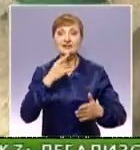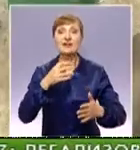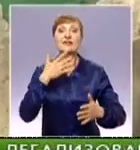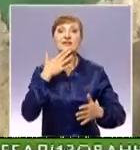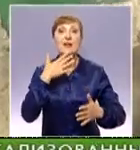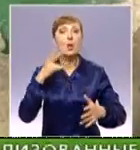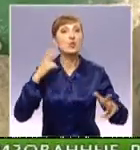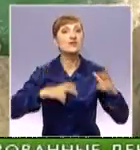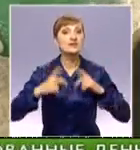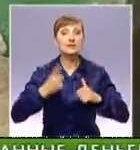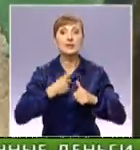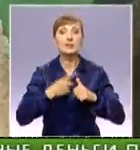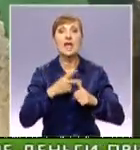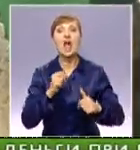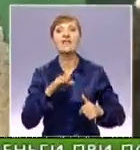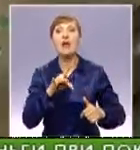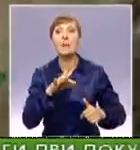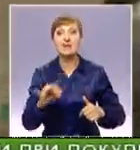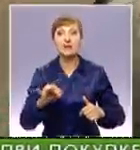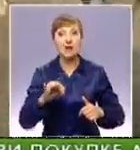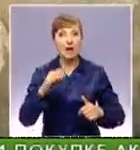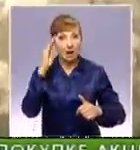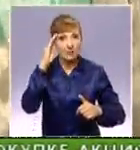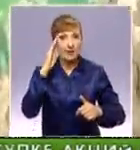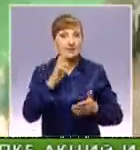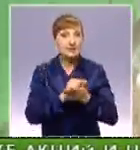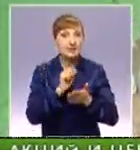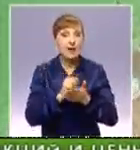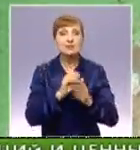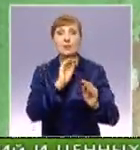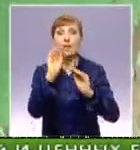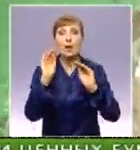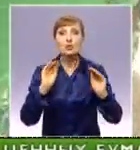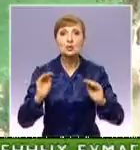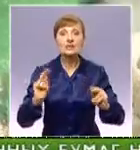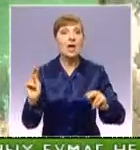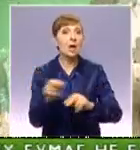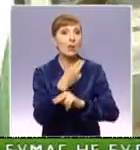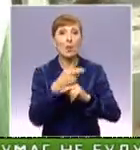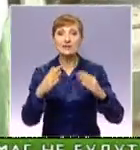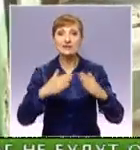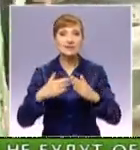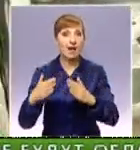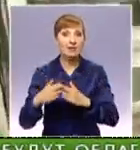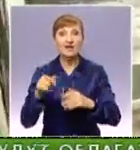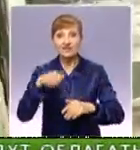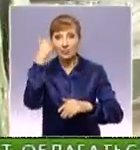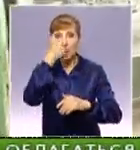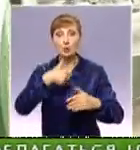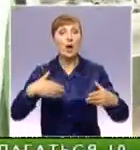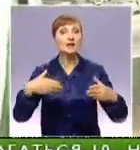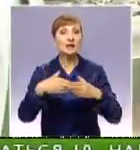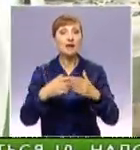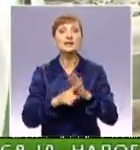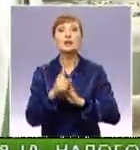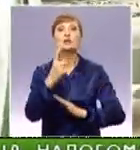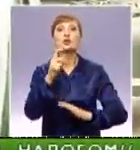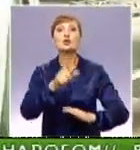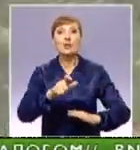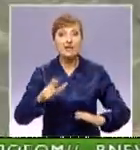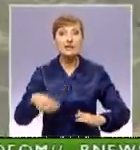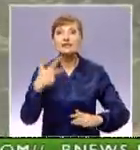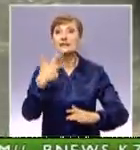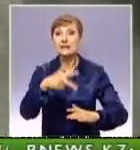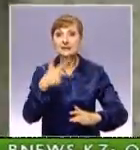национальном университете имени Аль-Фараби. Ребята в основном занимаются благоустройством и ремонтом зданий. В этом году в отряды заступили 100 человек, из